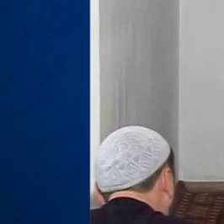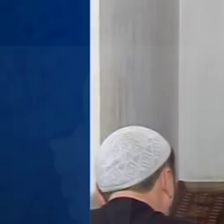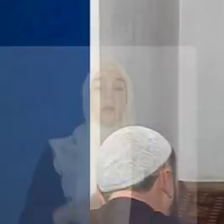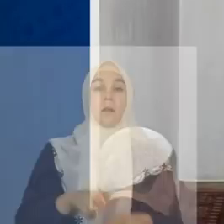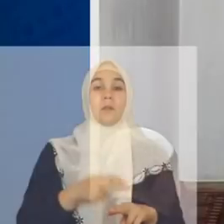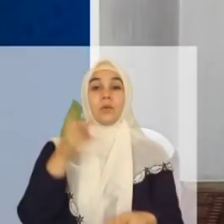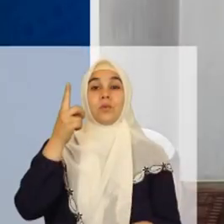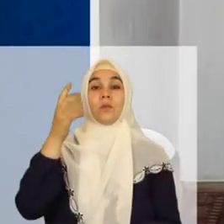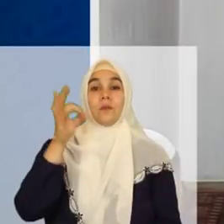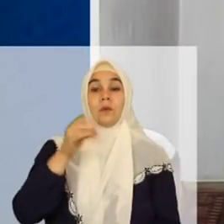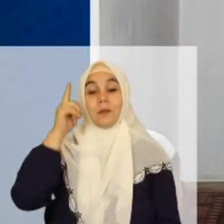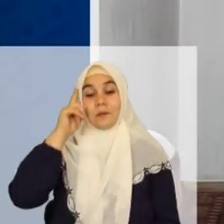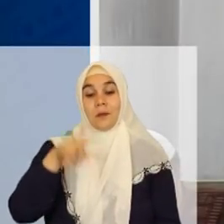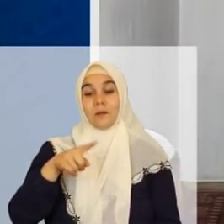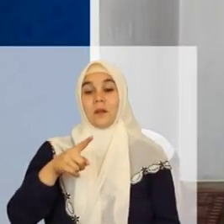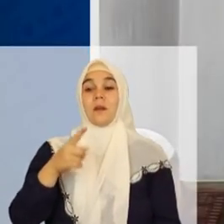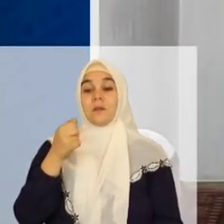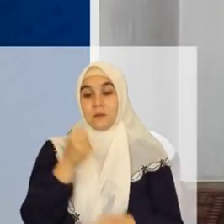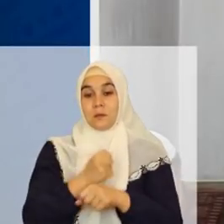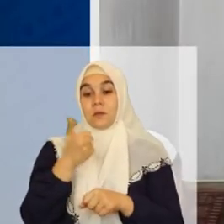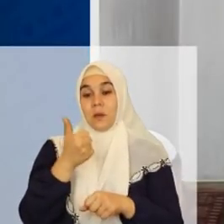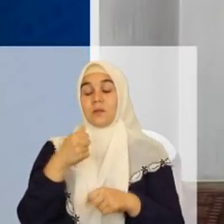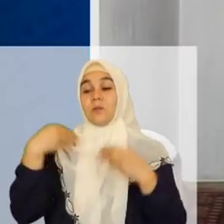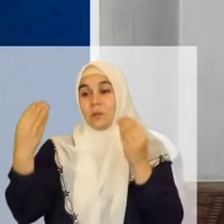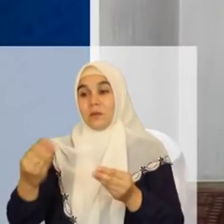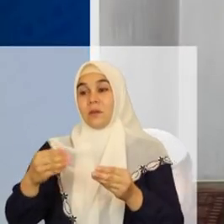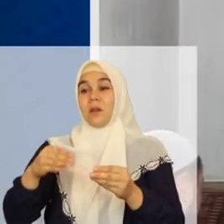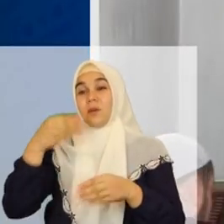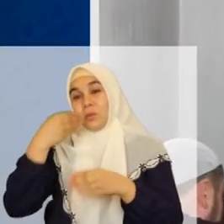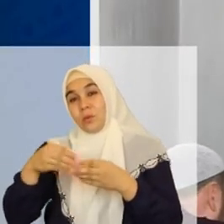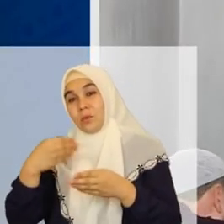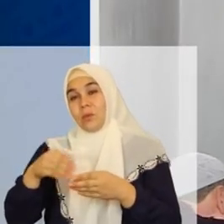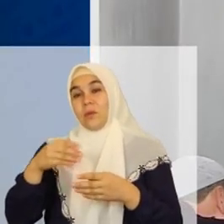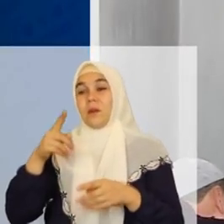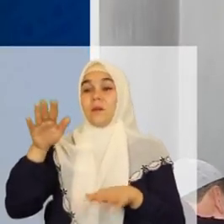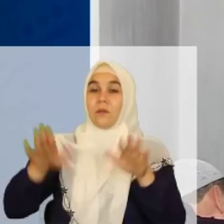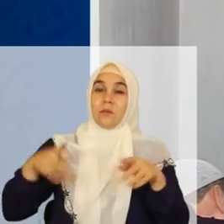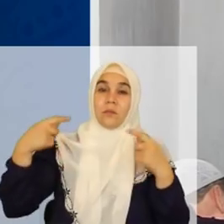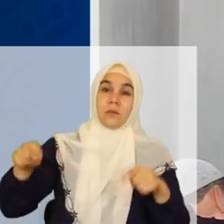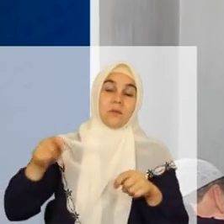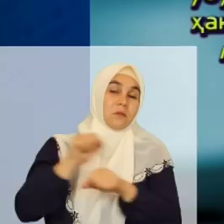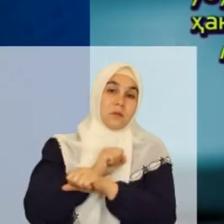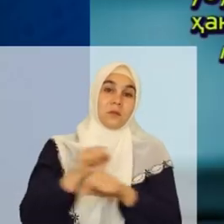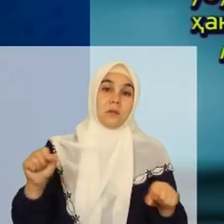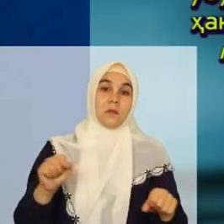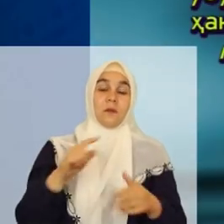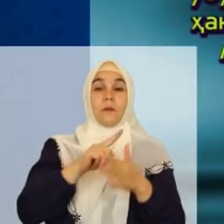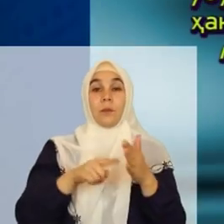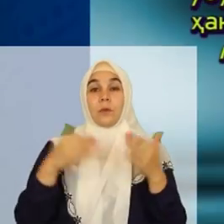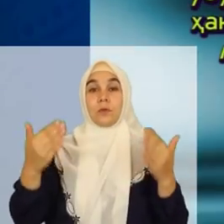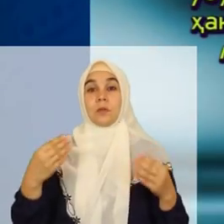Aniq 100% bilib turib, harom narsaga ishlatish uchun yetishtirgan mahsulotini sotish kerak emas.